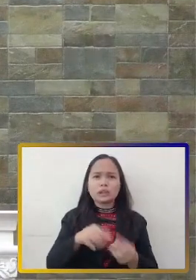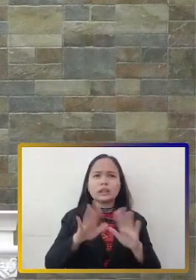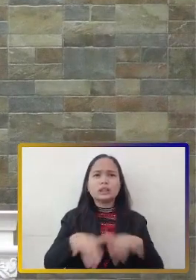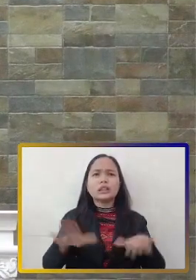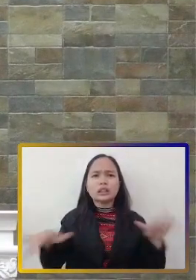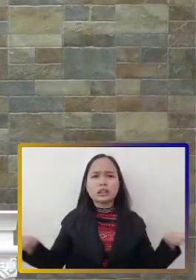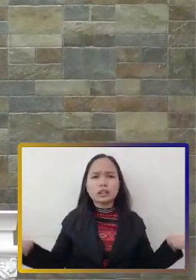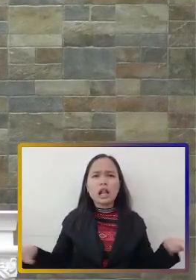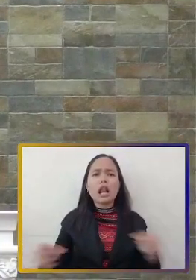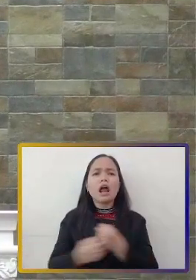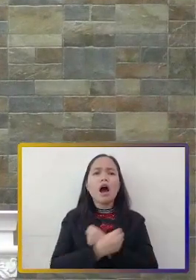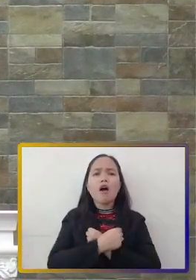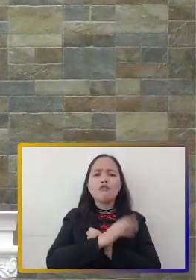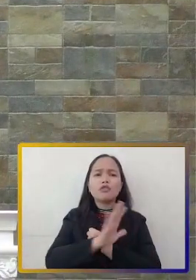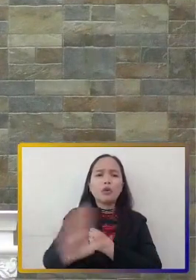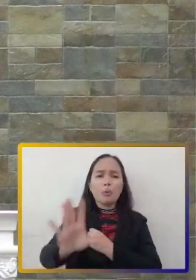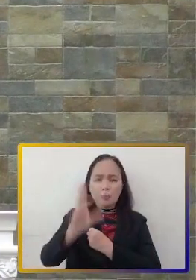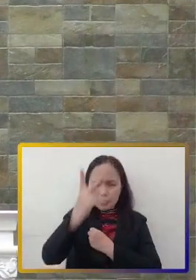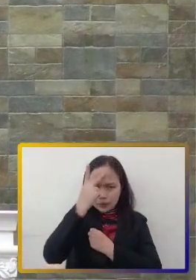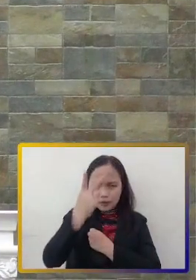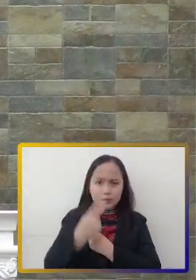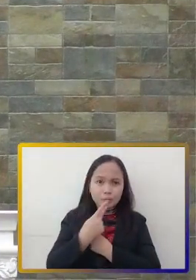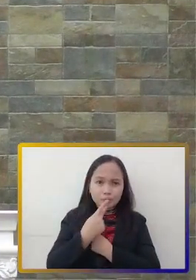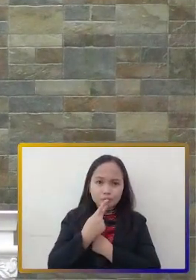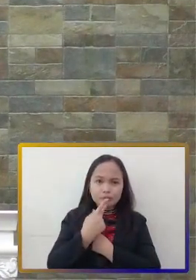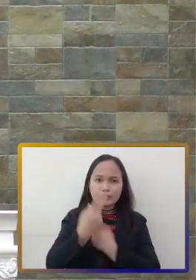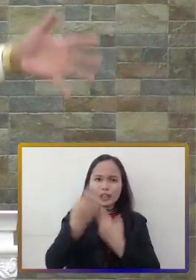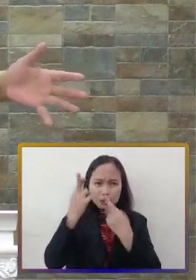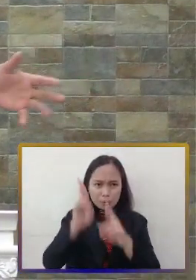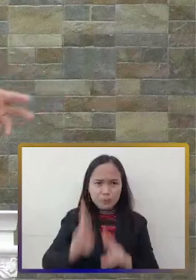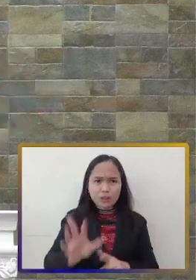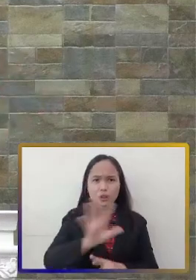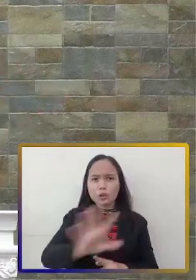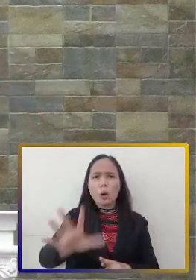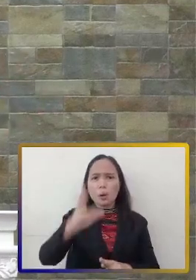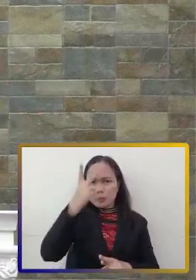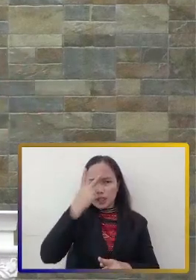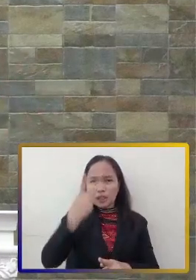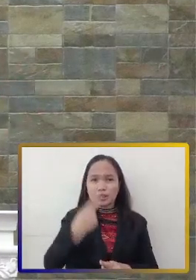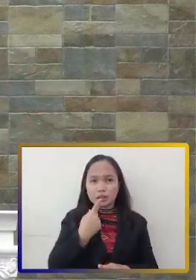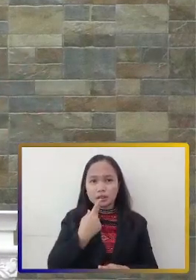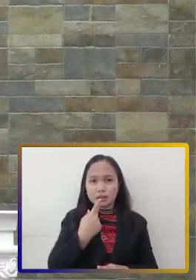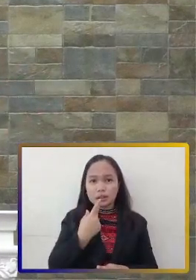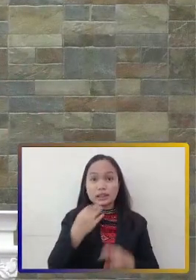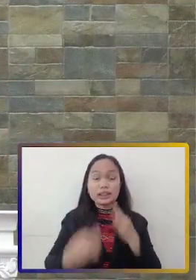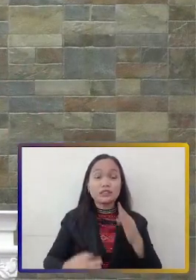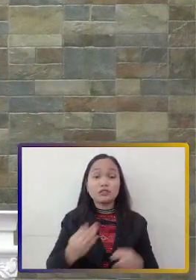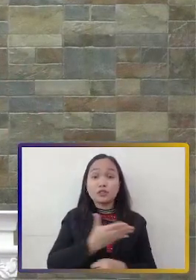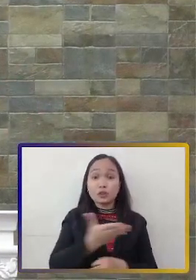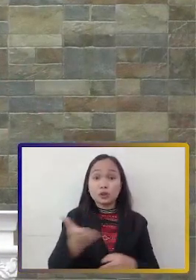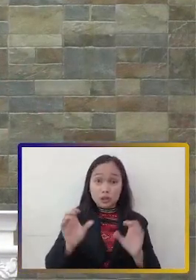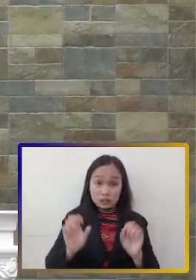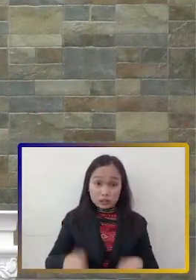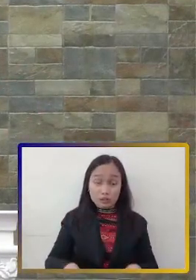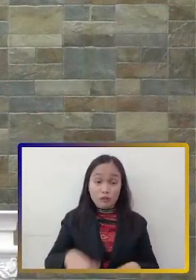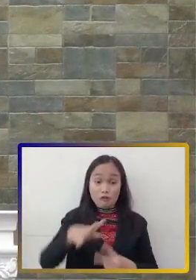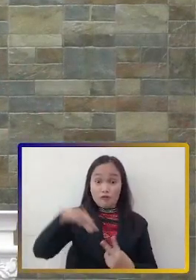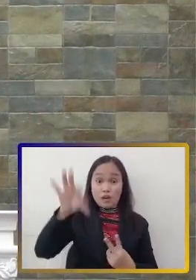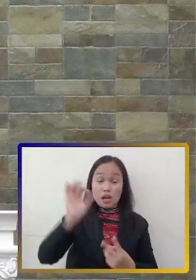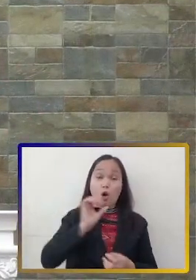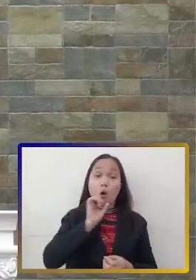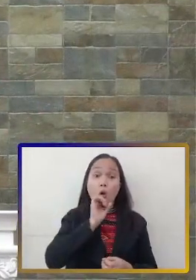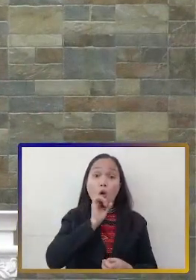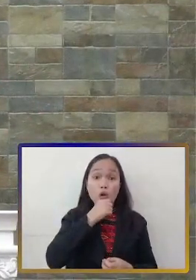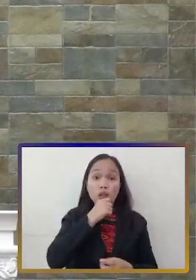children, love your parents. Respect your parents. If you can still find it in the New